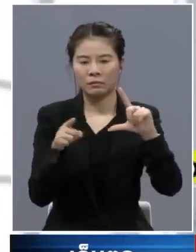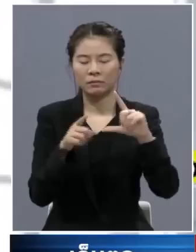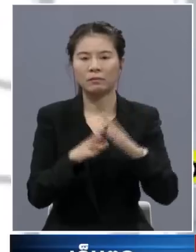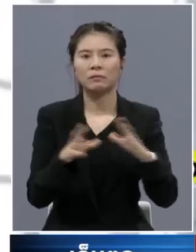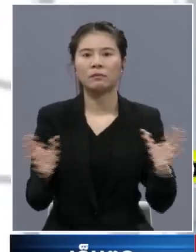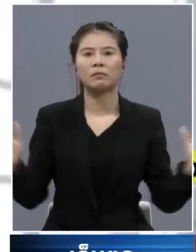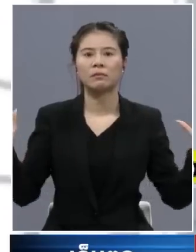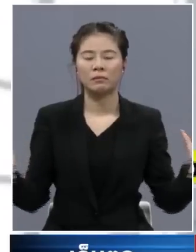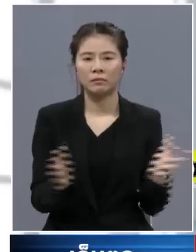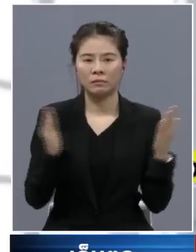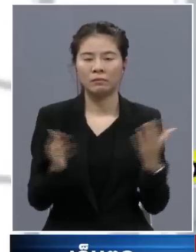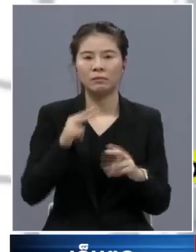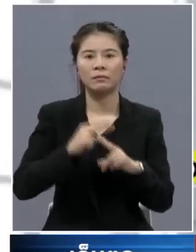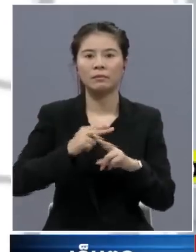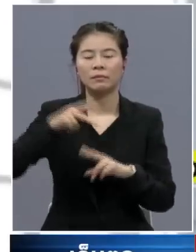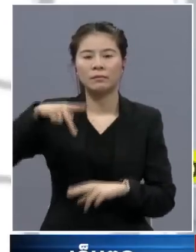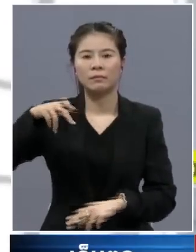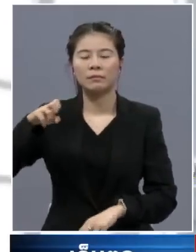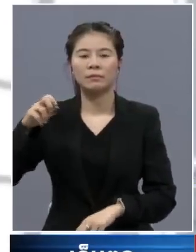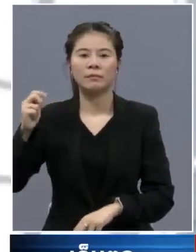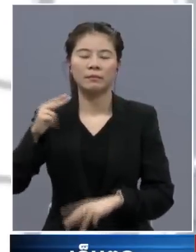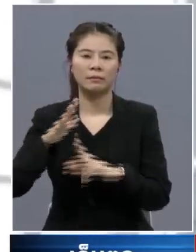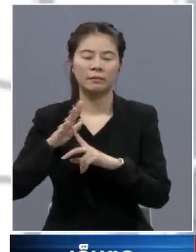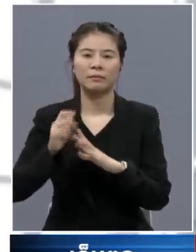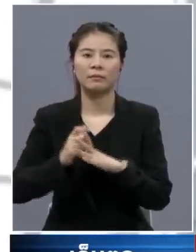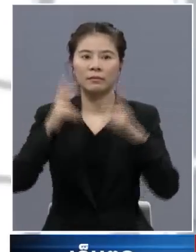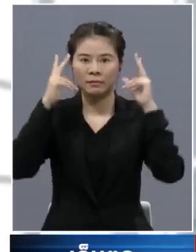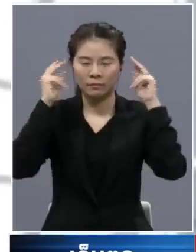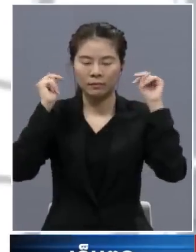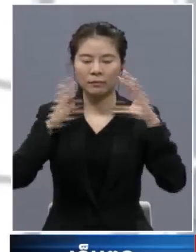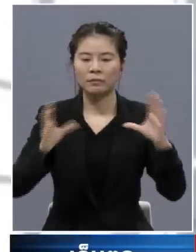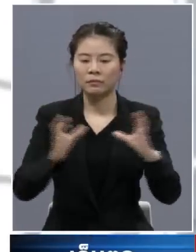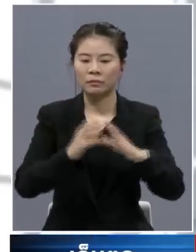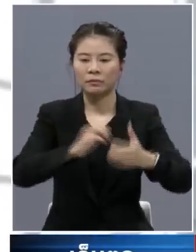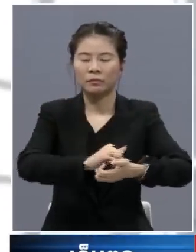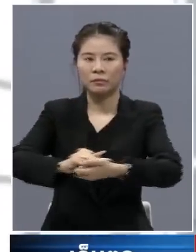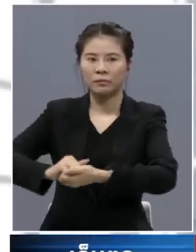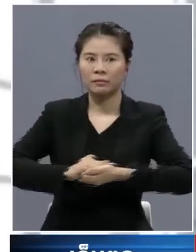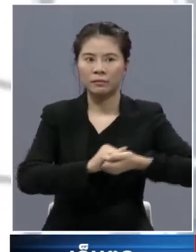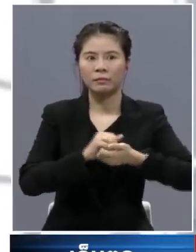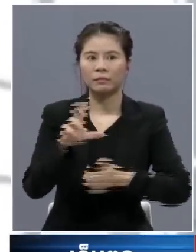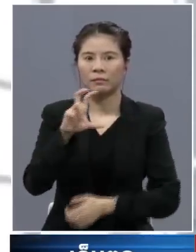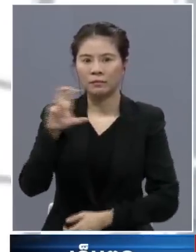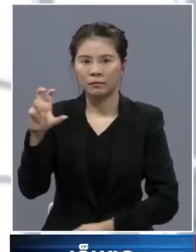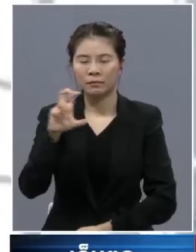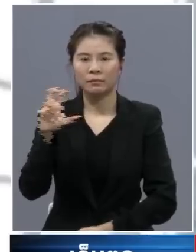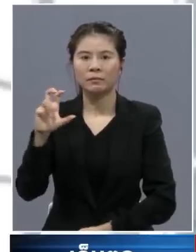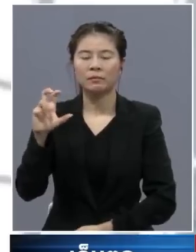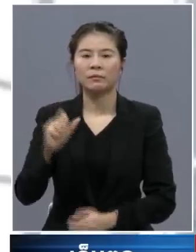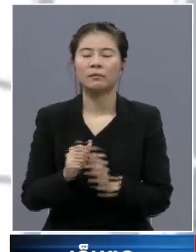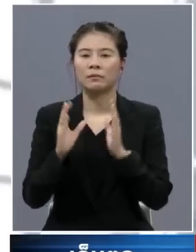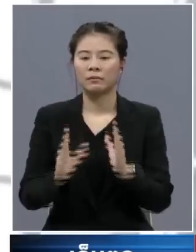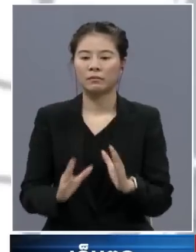าลิ้มเจริญรัตน์เป็นนายกและเราจะมี300เสียงที่ยังยึดมั่นแบบนี้ต่อไปนะฮะ พอมันเป็นประเด็นร้อน